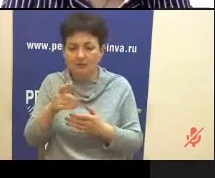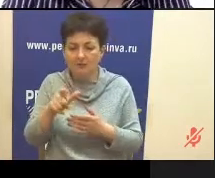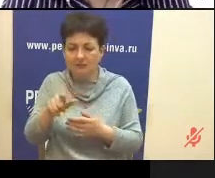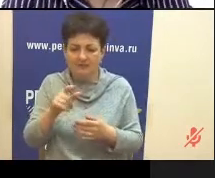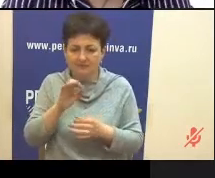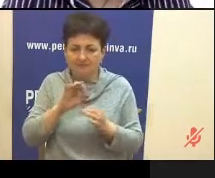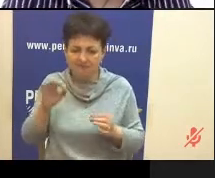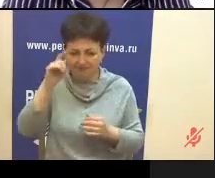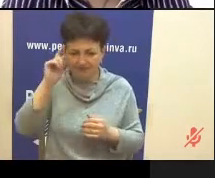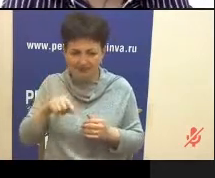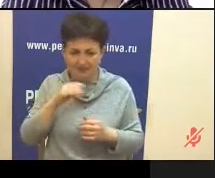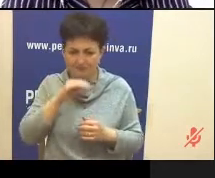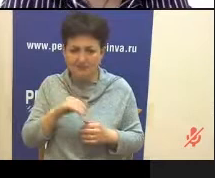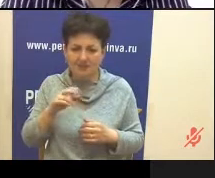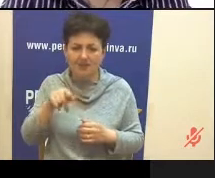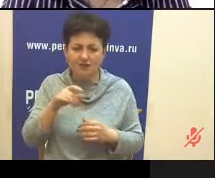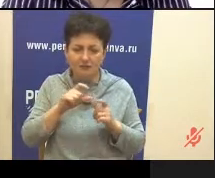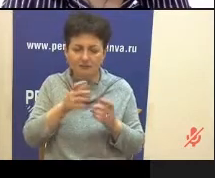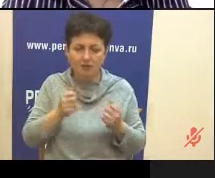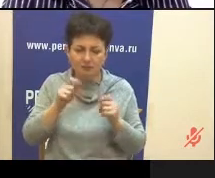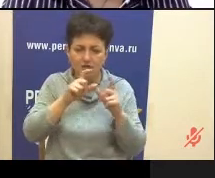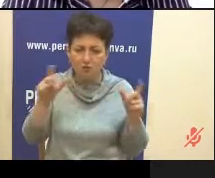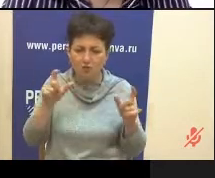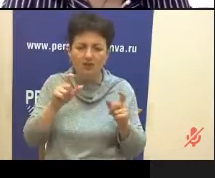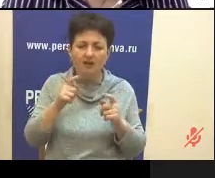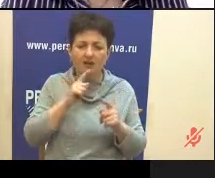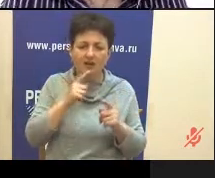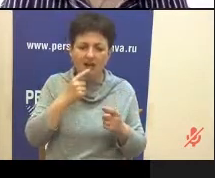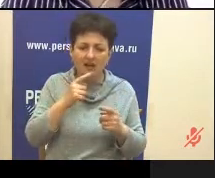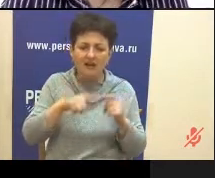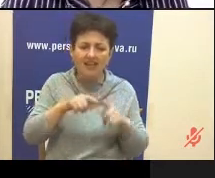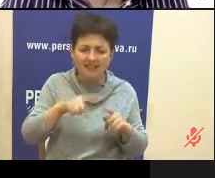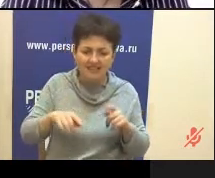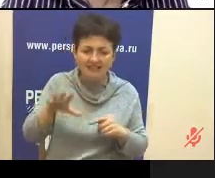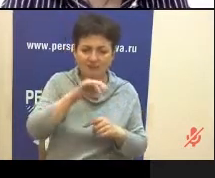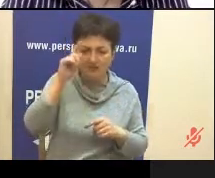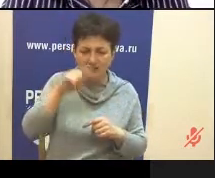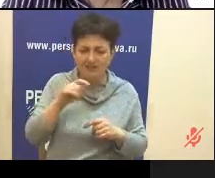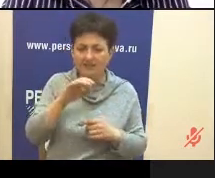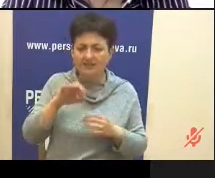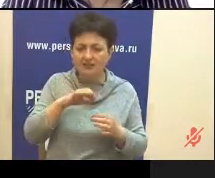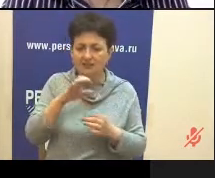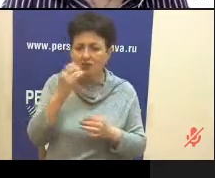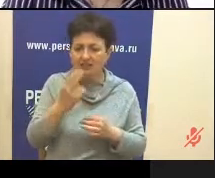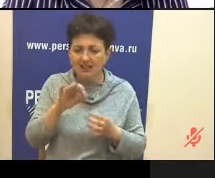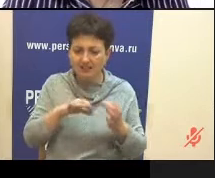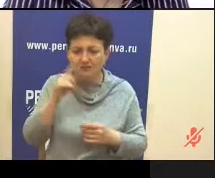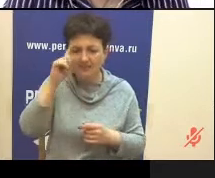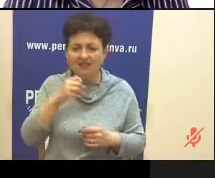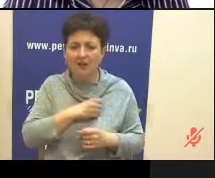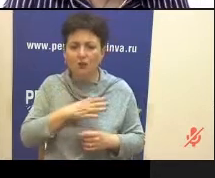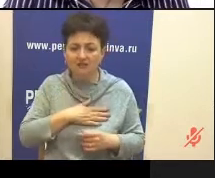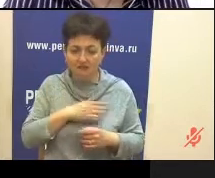и вы совершенные доки в этой истории, вы ведете школу приемного родительства, вы знаете все про социальное сиротство, вы знаете,